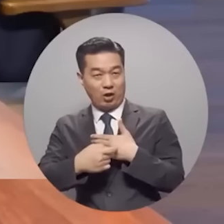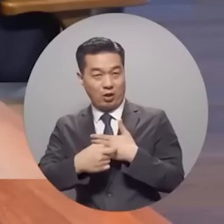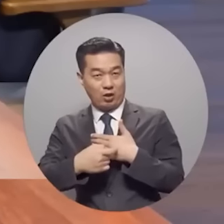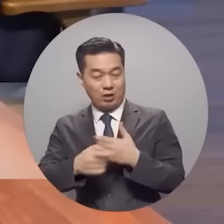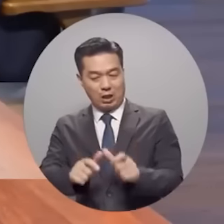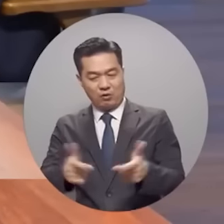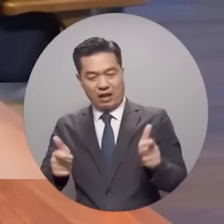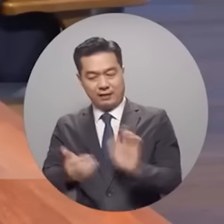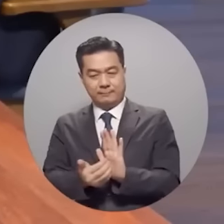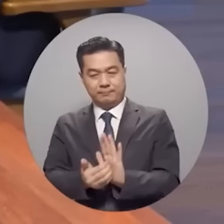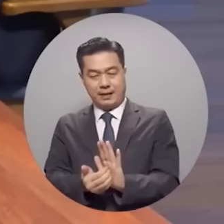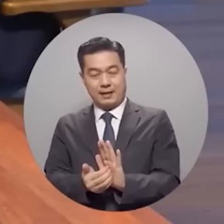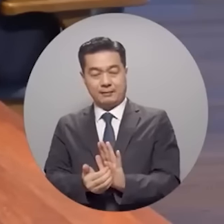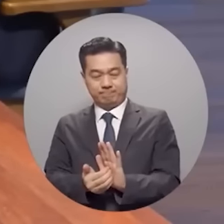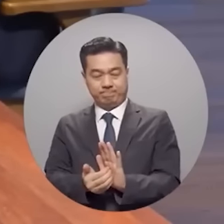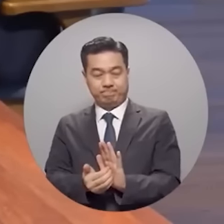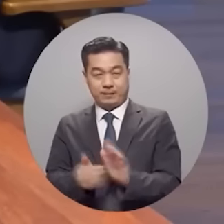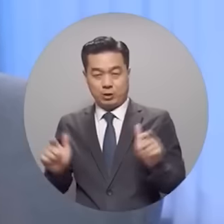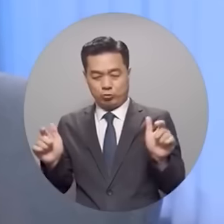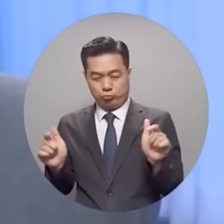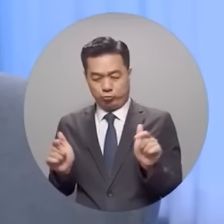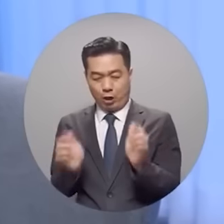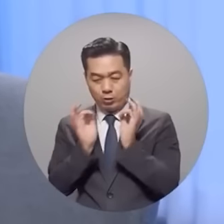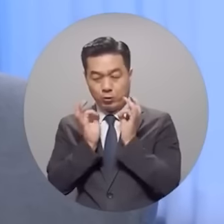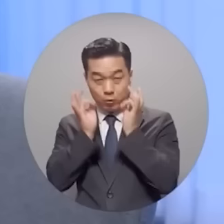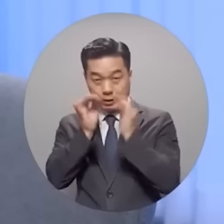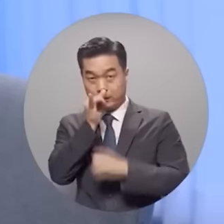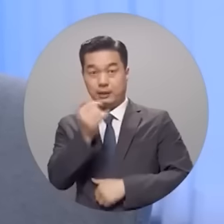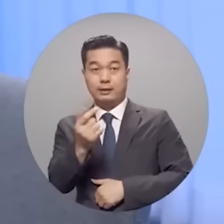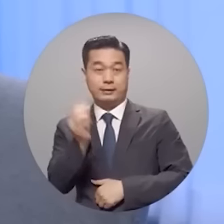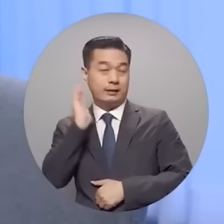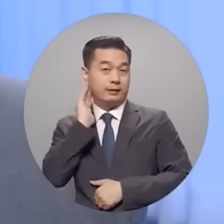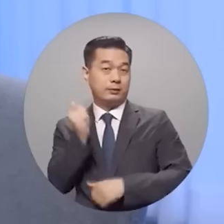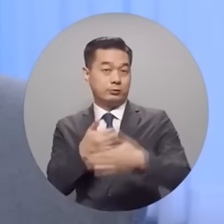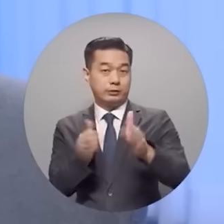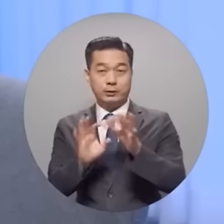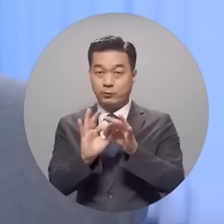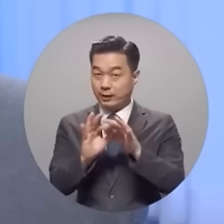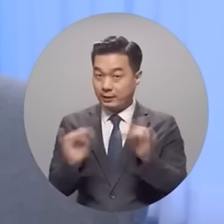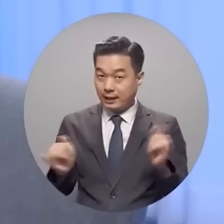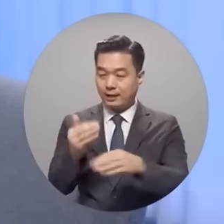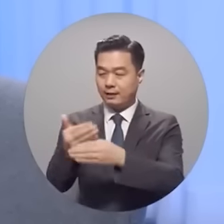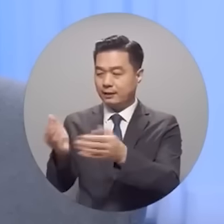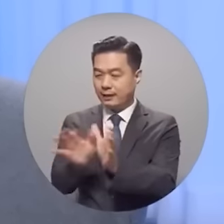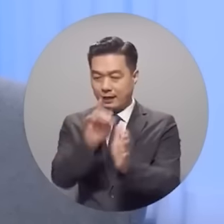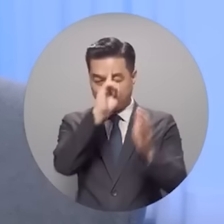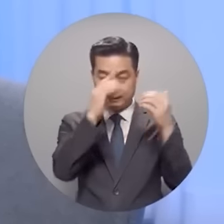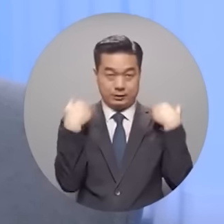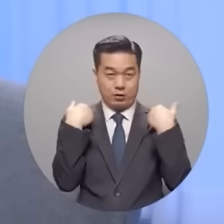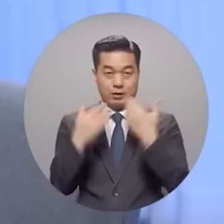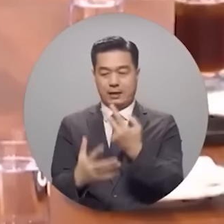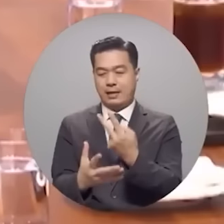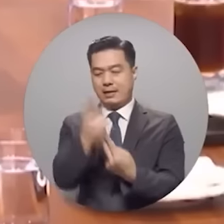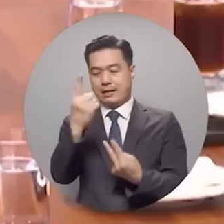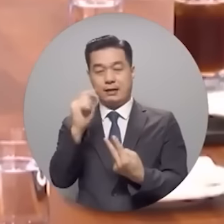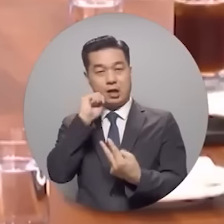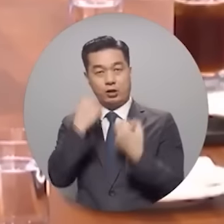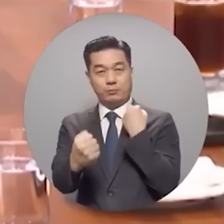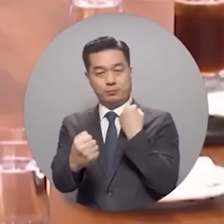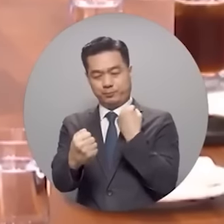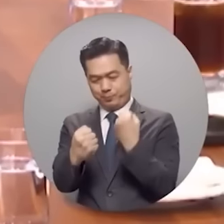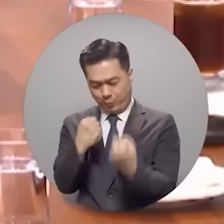자제하며 진화에 나선 모양입니다 대통령실 관계자는 당정이 하나가 돼 어려움을 극복해야 할